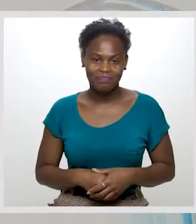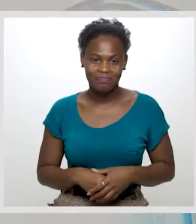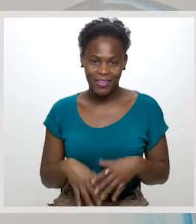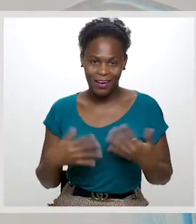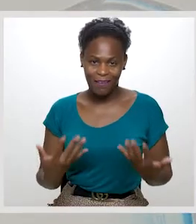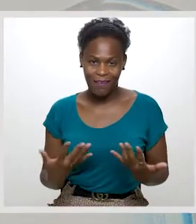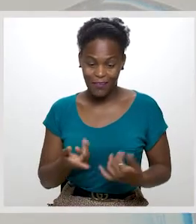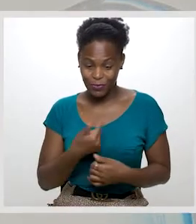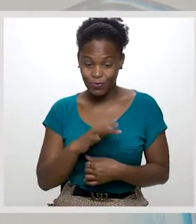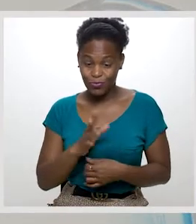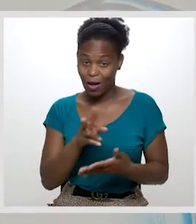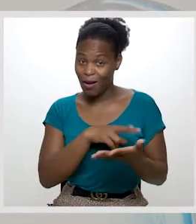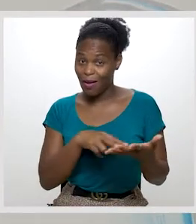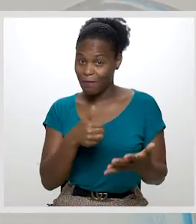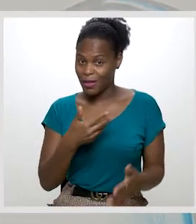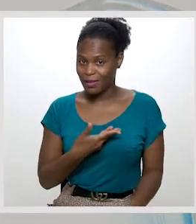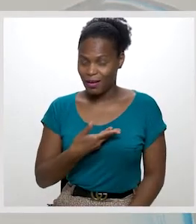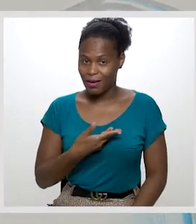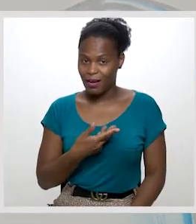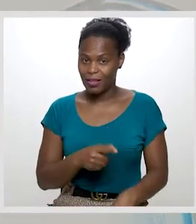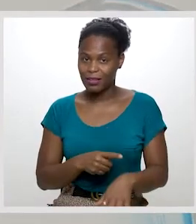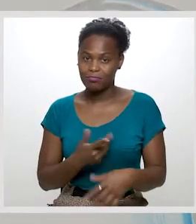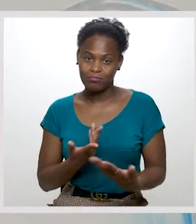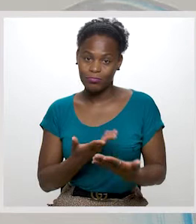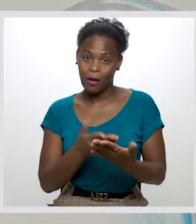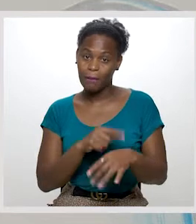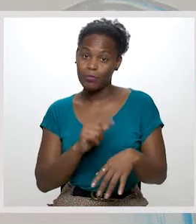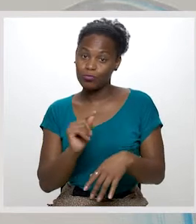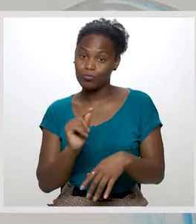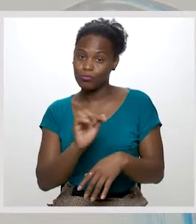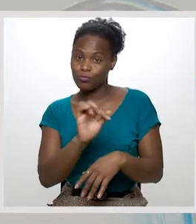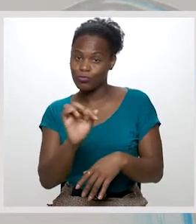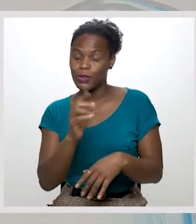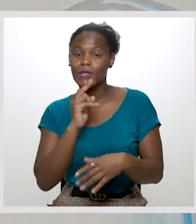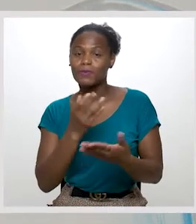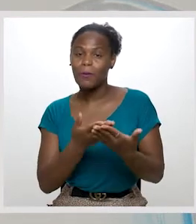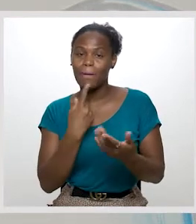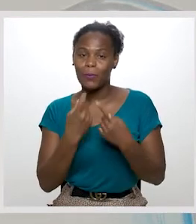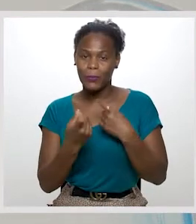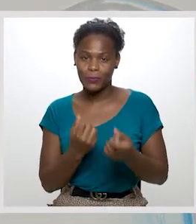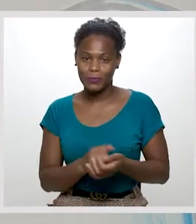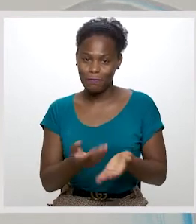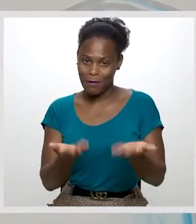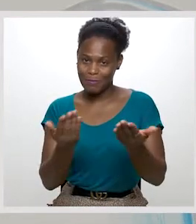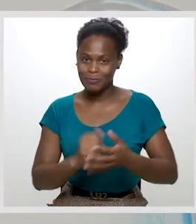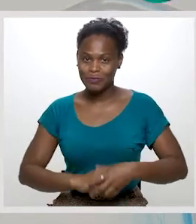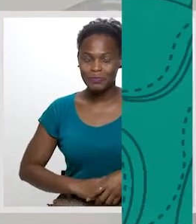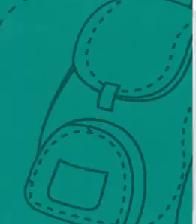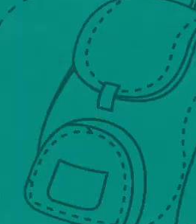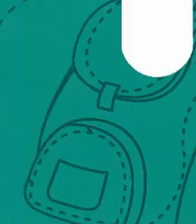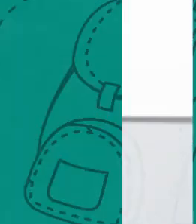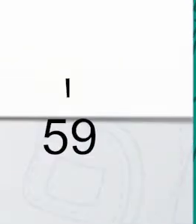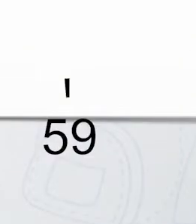Maintenant qu'on a lu la BD, je vais te laisser un petit moment et tu vas répondre aux questions. Vas-y.